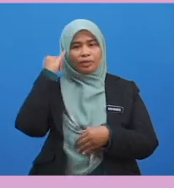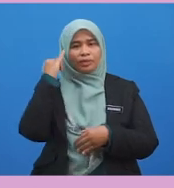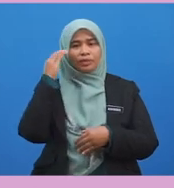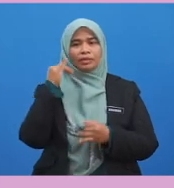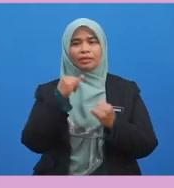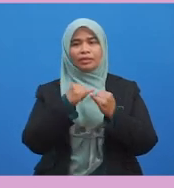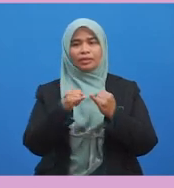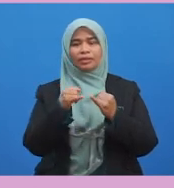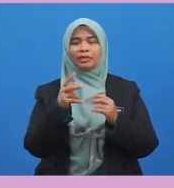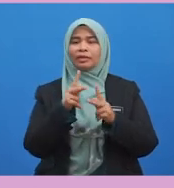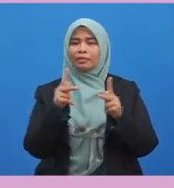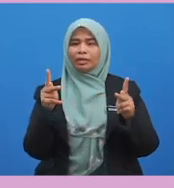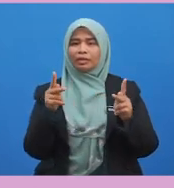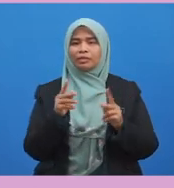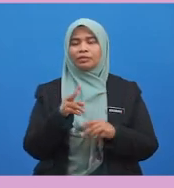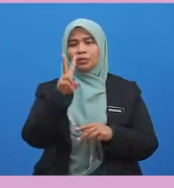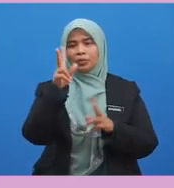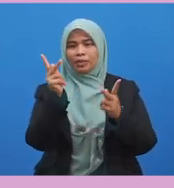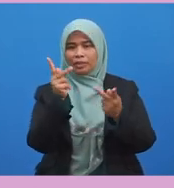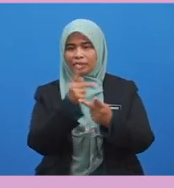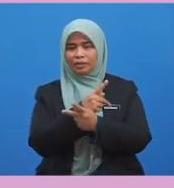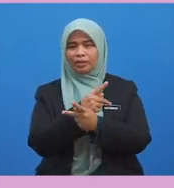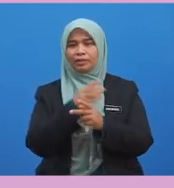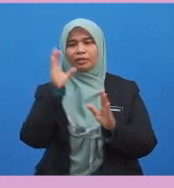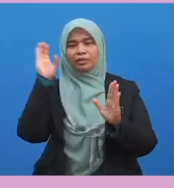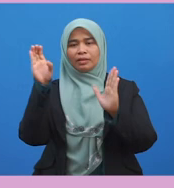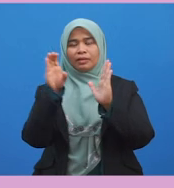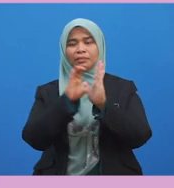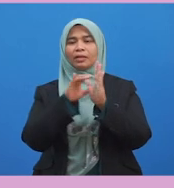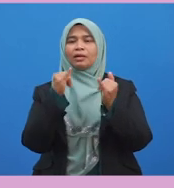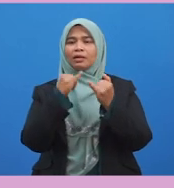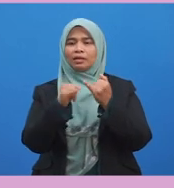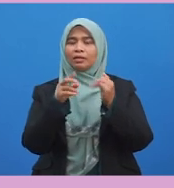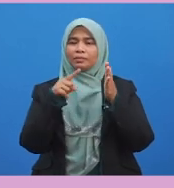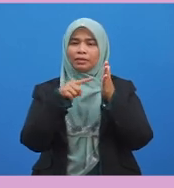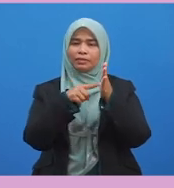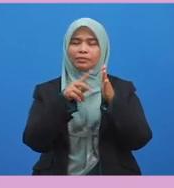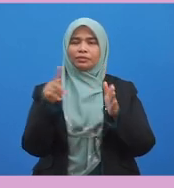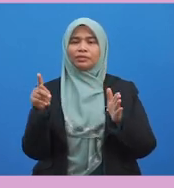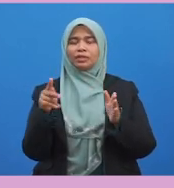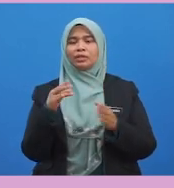terakhir menunjukkan lakaran reka bentuk idea akhir.